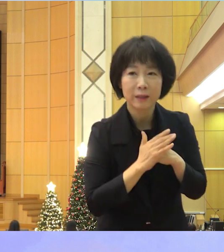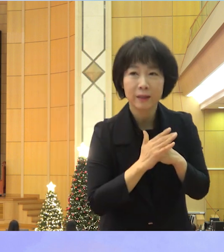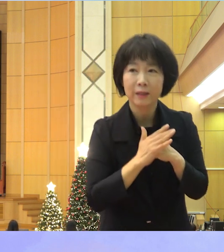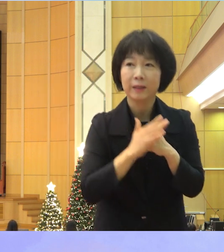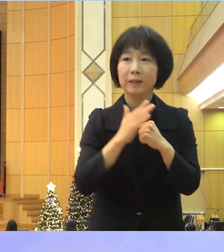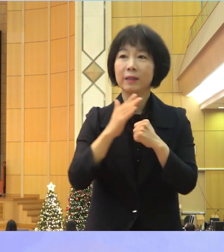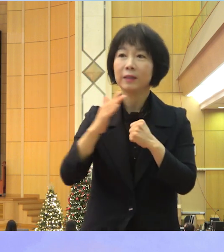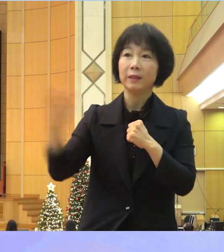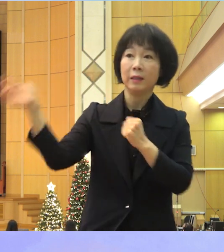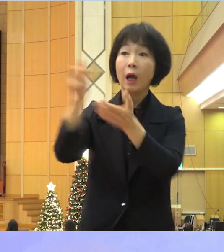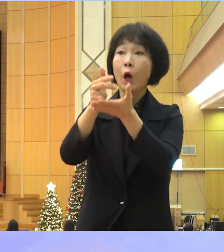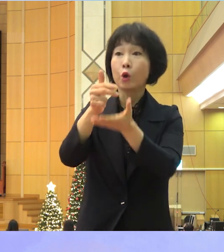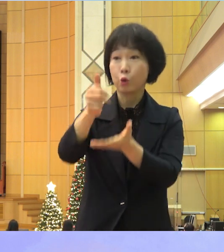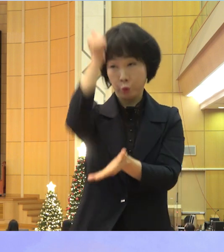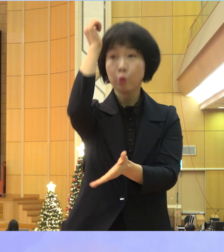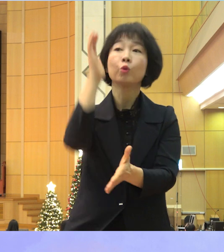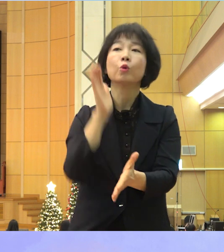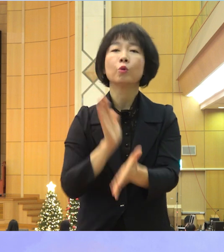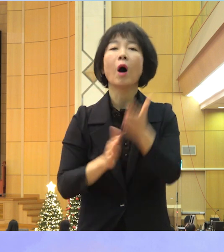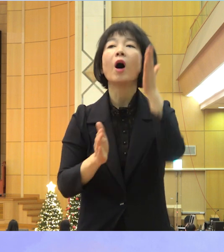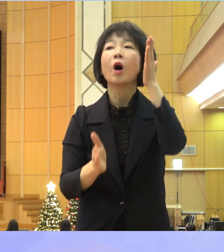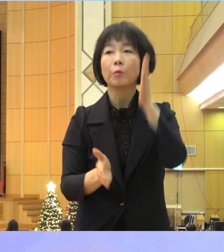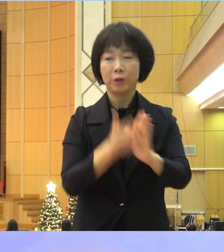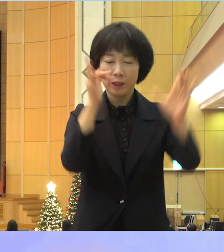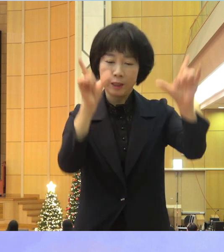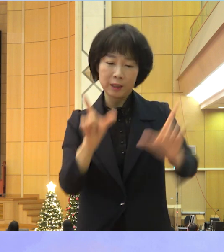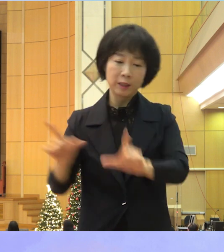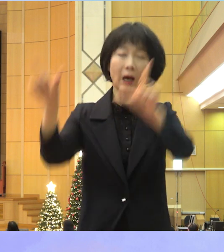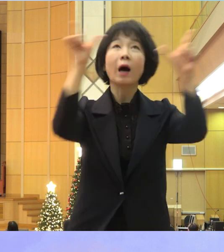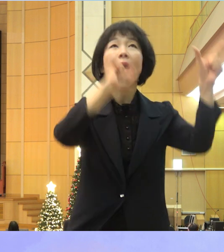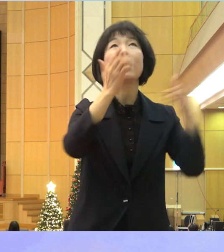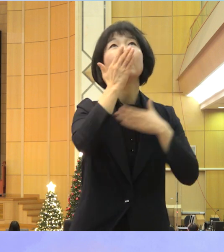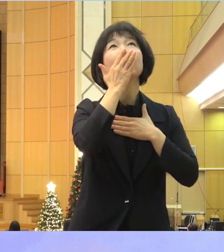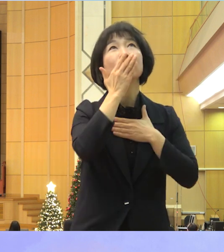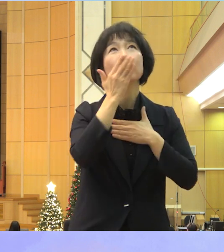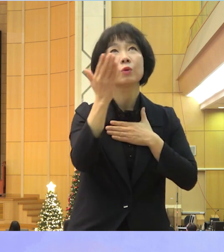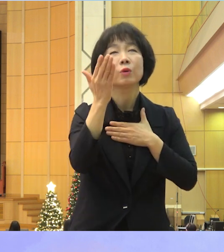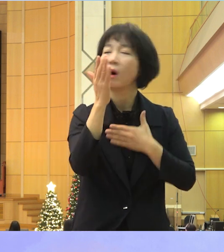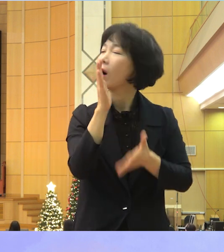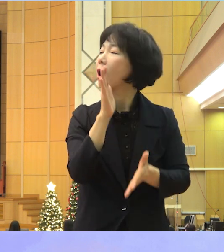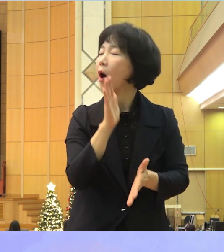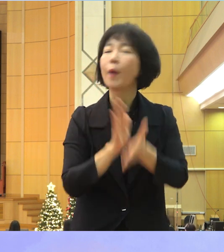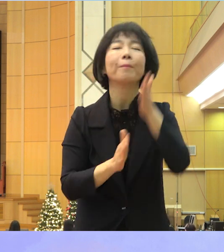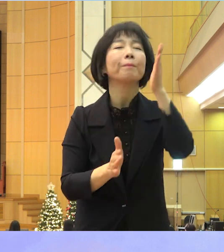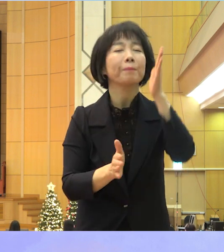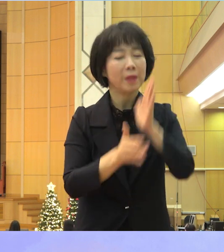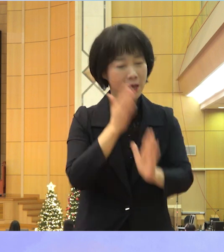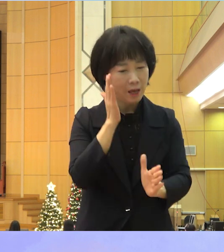구속하시. 주 없이 살 수 없네. 주 없이 살 수